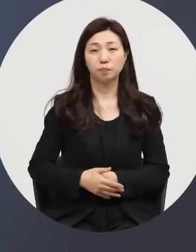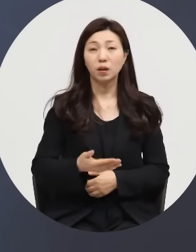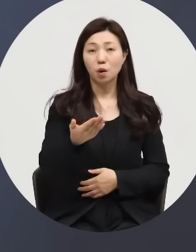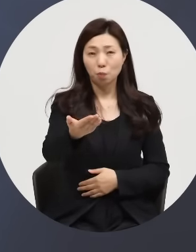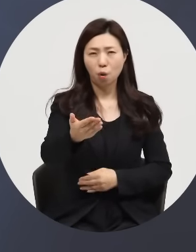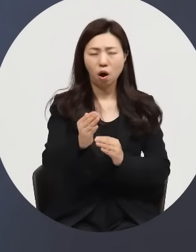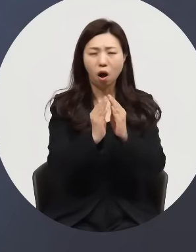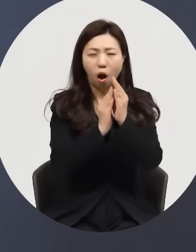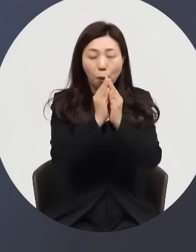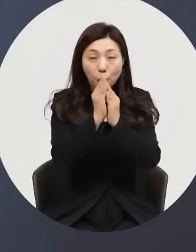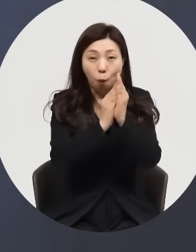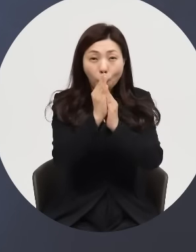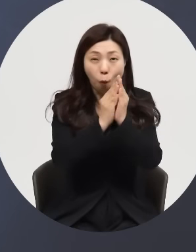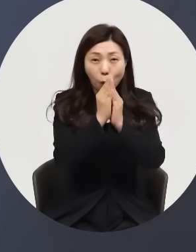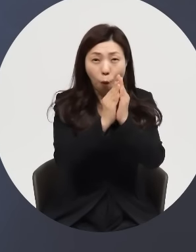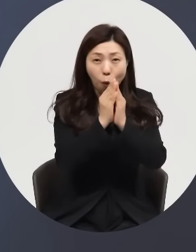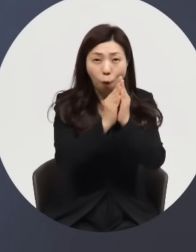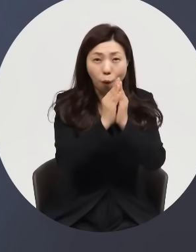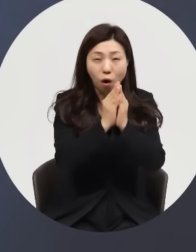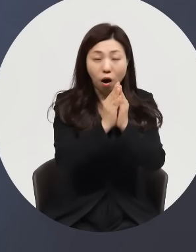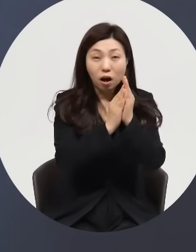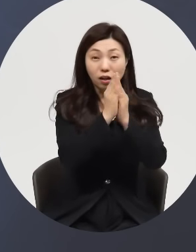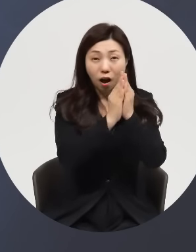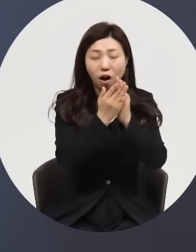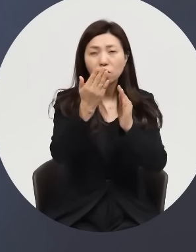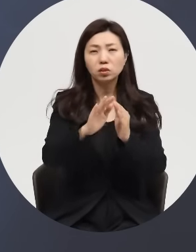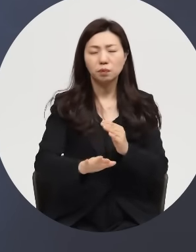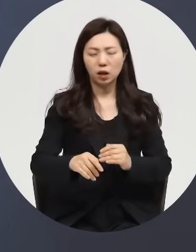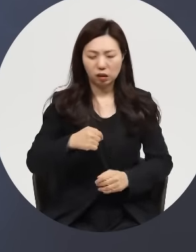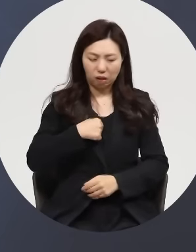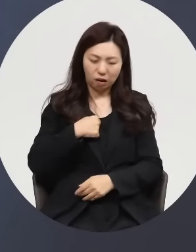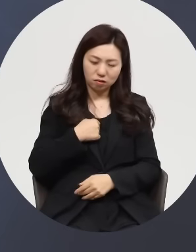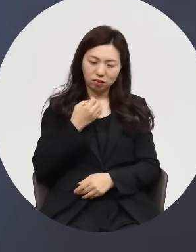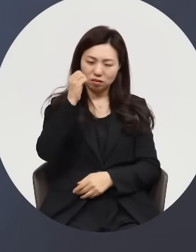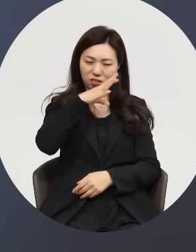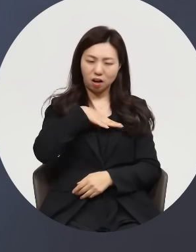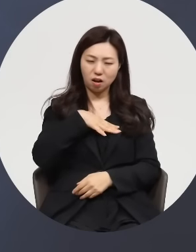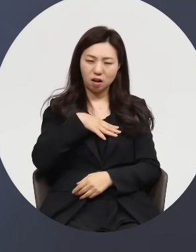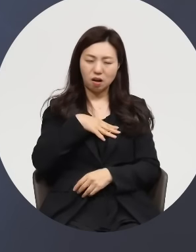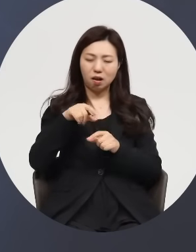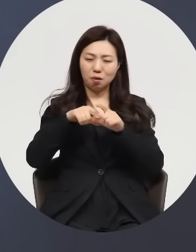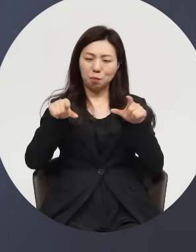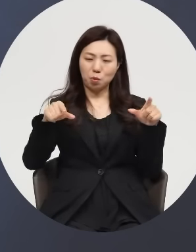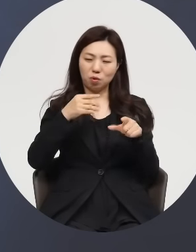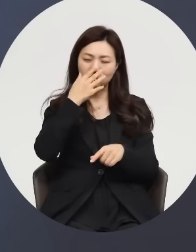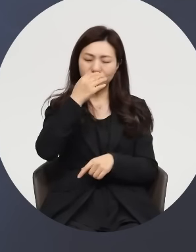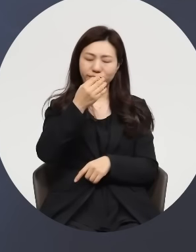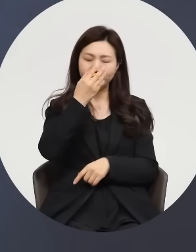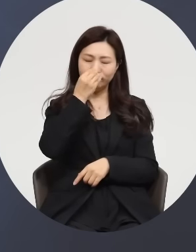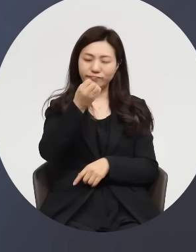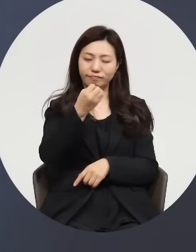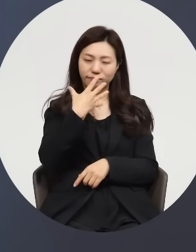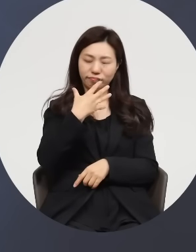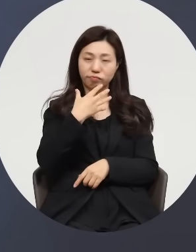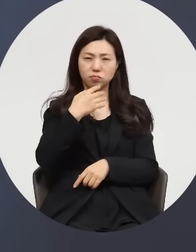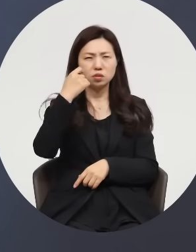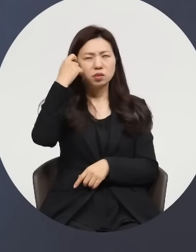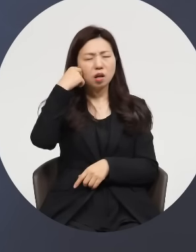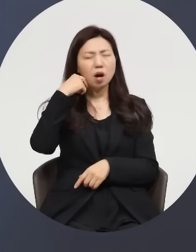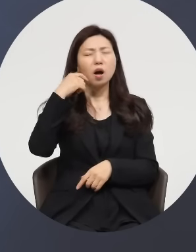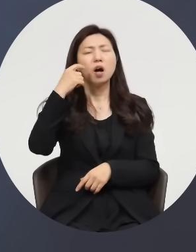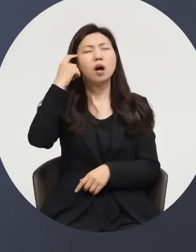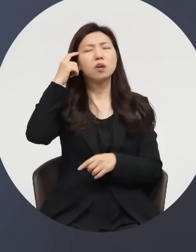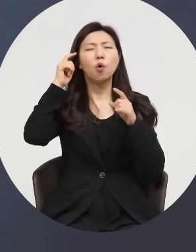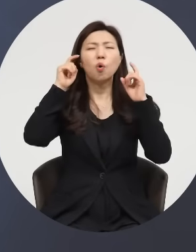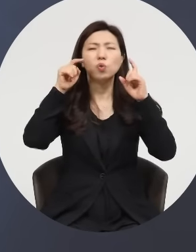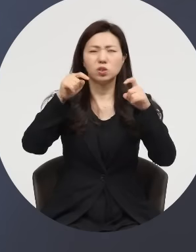자기가 다이아몬드인데도 자기가 무슨 혁등의 정도로 자기를 알고 있는 이 어리석음에서 빚어진 거다.